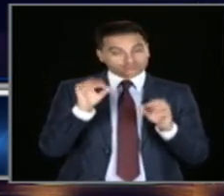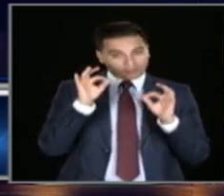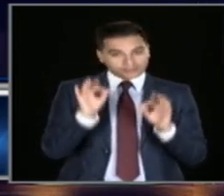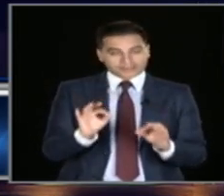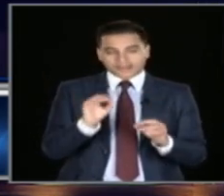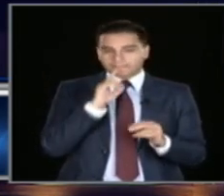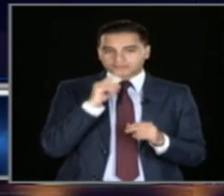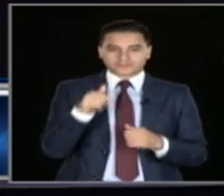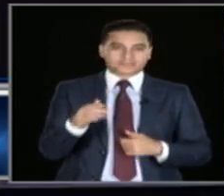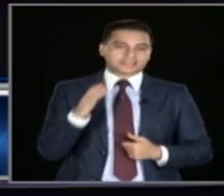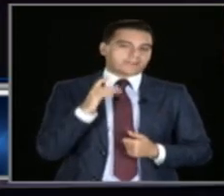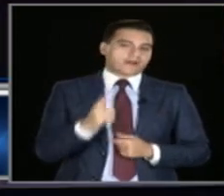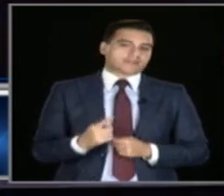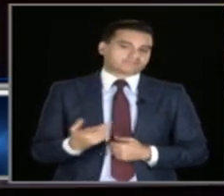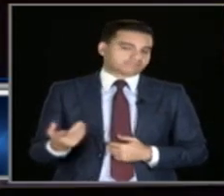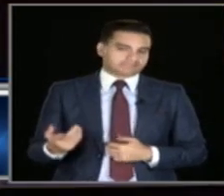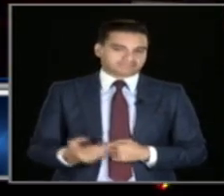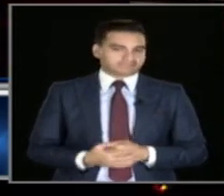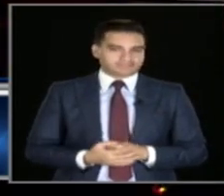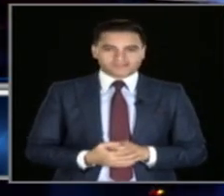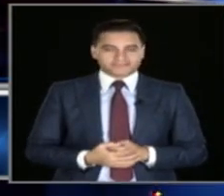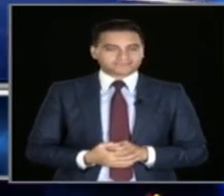ولكن إجابة خاطئة.